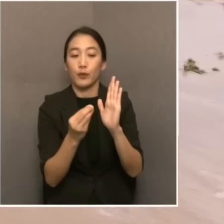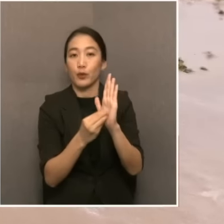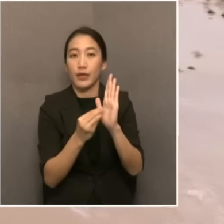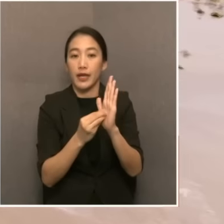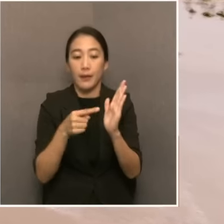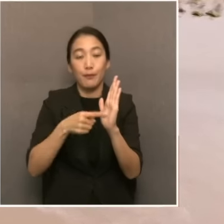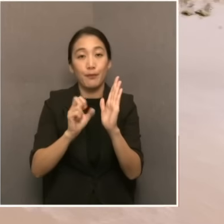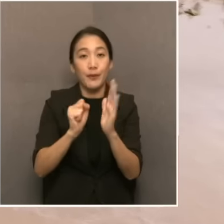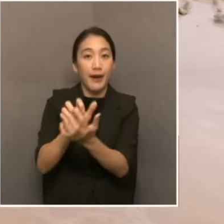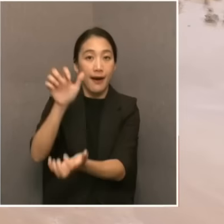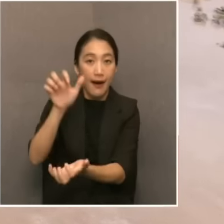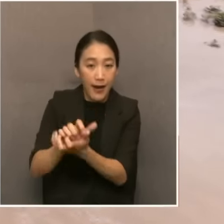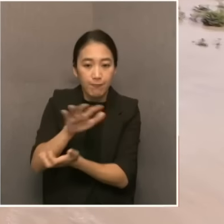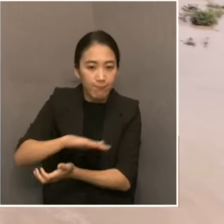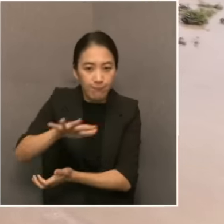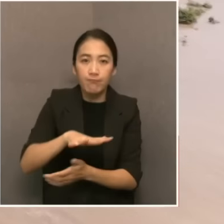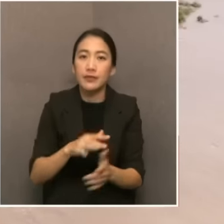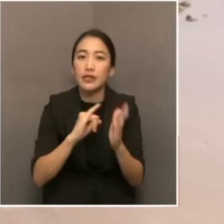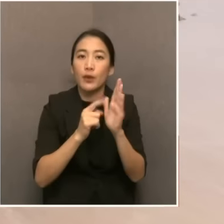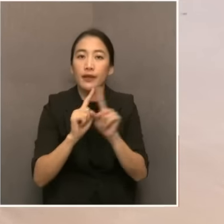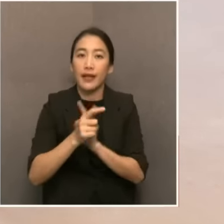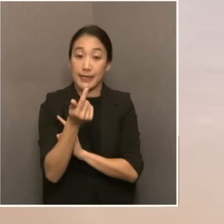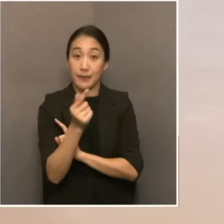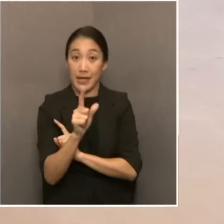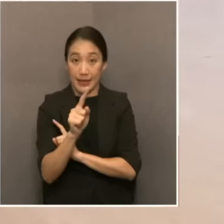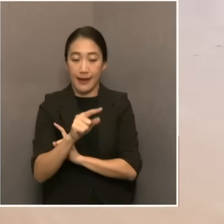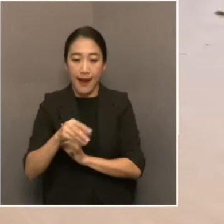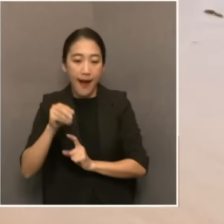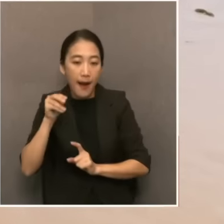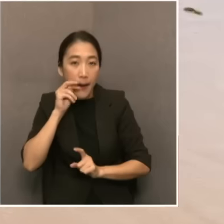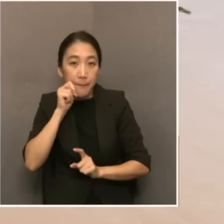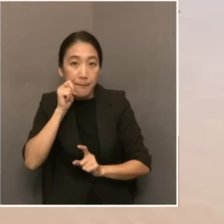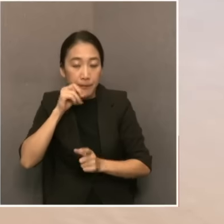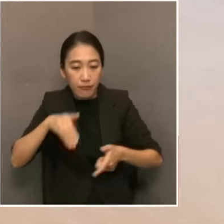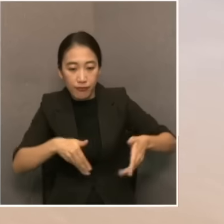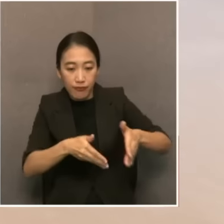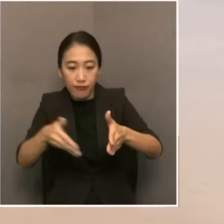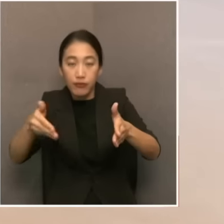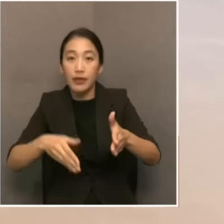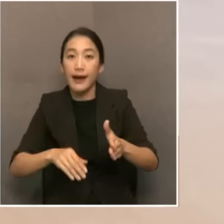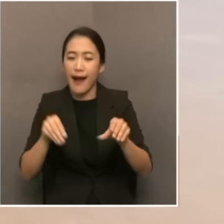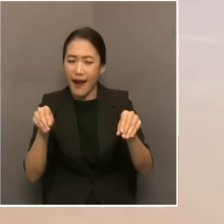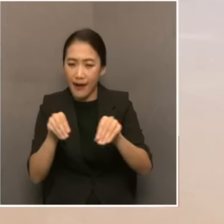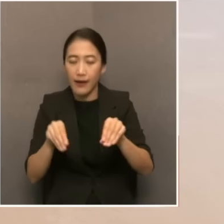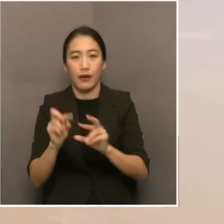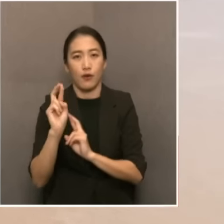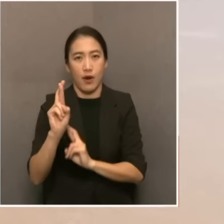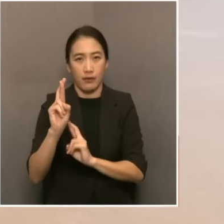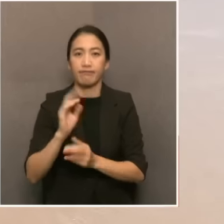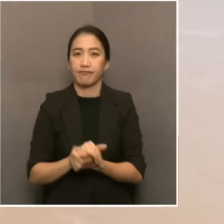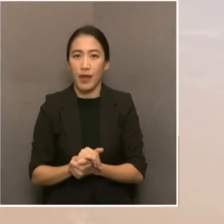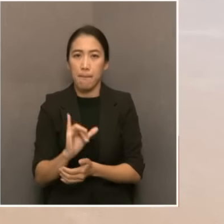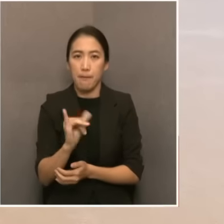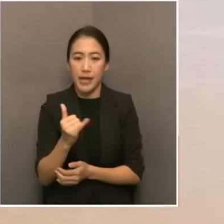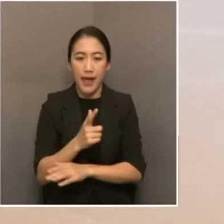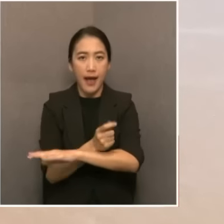พร้อมรับมือนะคะโดยเฉพาะพื้นที่ลุ่มต่ำนอกคันกั้นน้ำริมคลองผงเพงจังหวัดอ่างทองริมคลองบางบานจังห